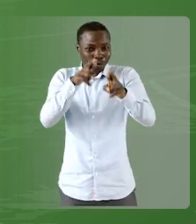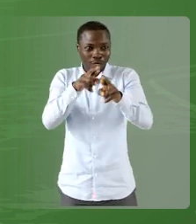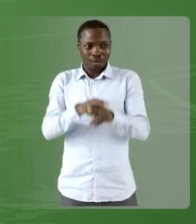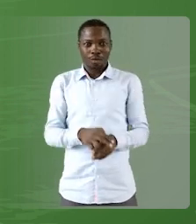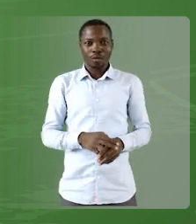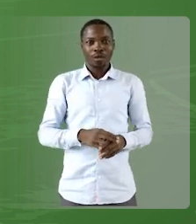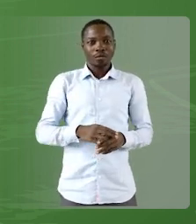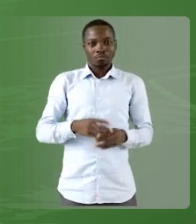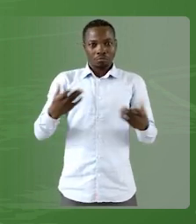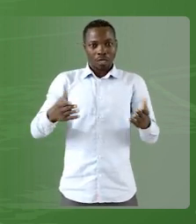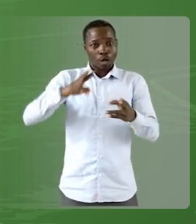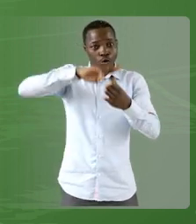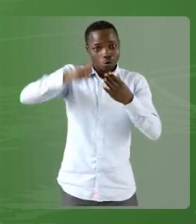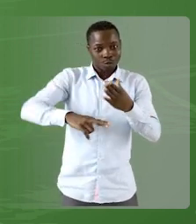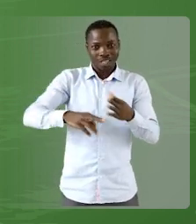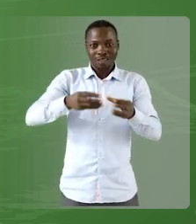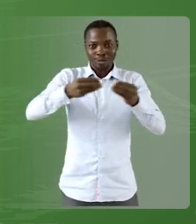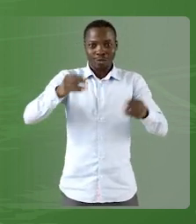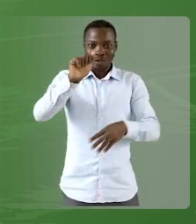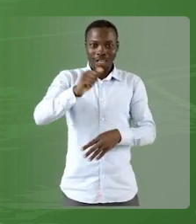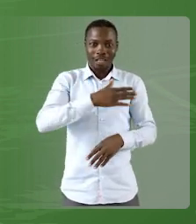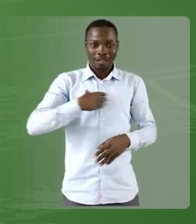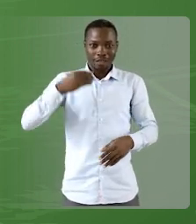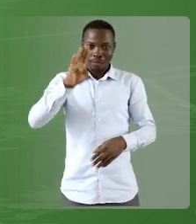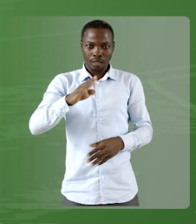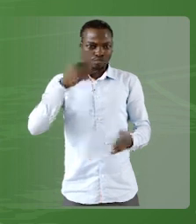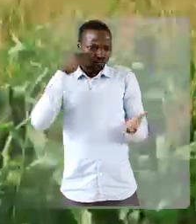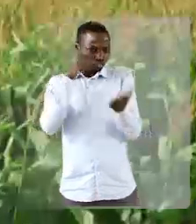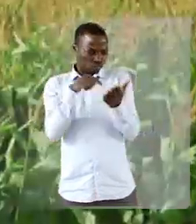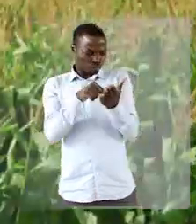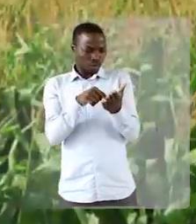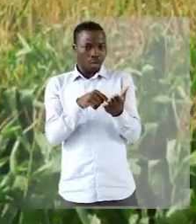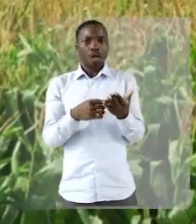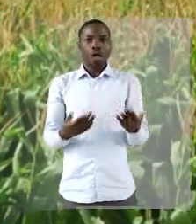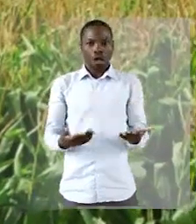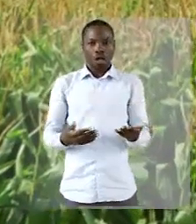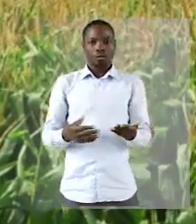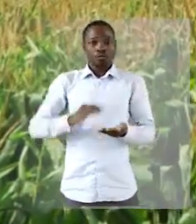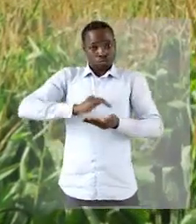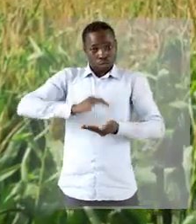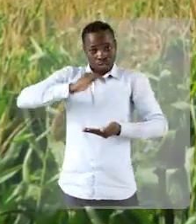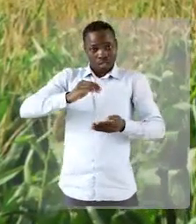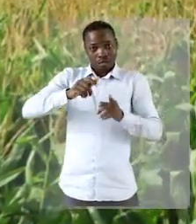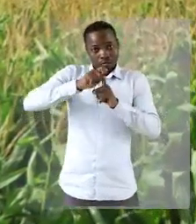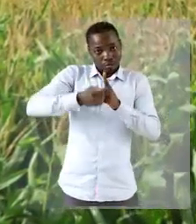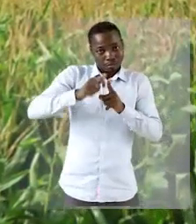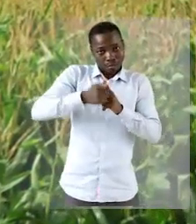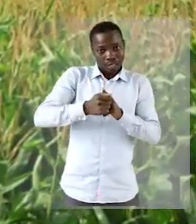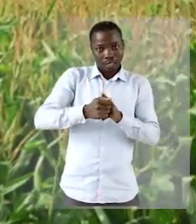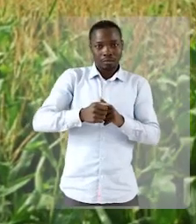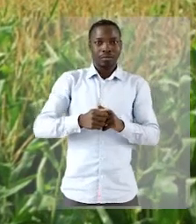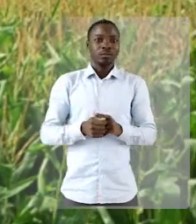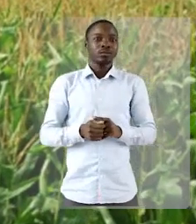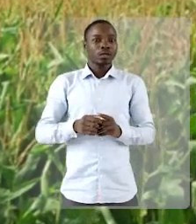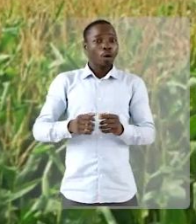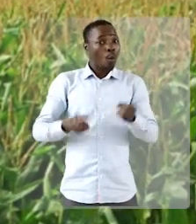les rendements des sols A et B, nous constatons bien que le rendement de maïs est plus